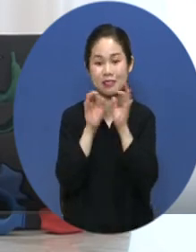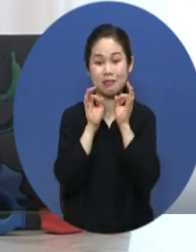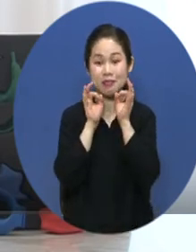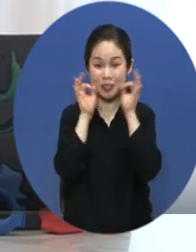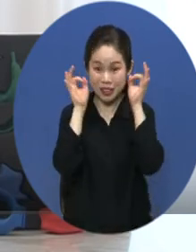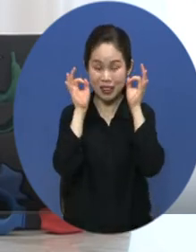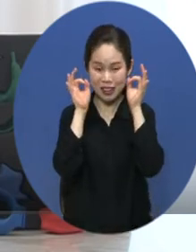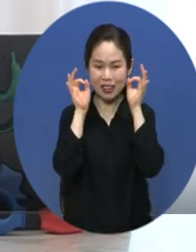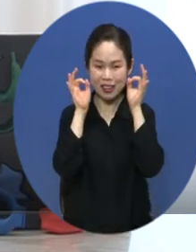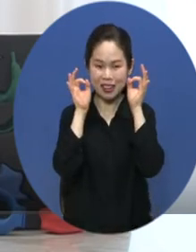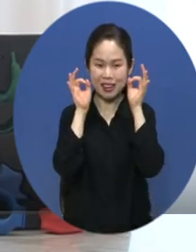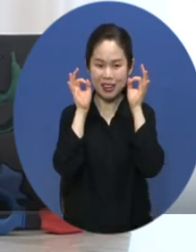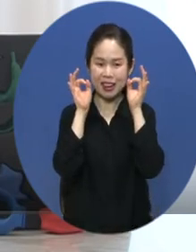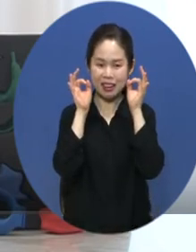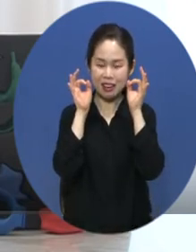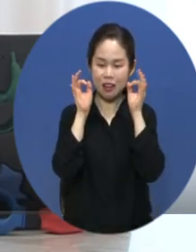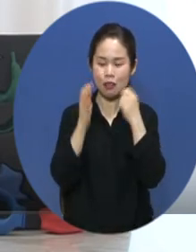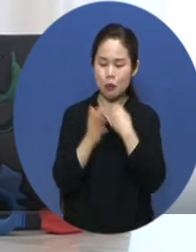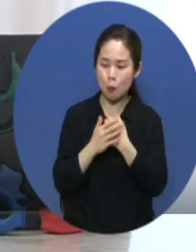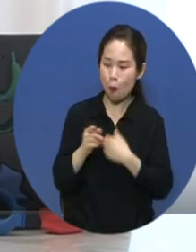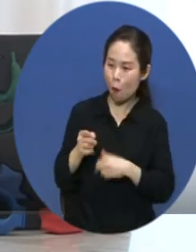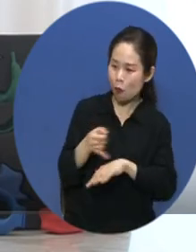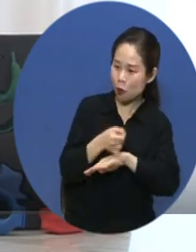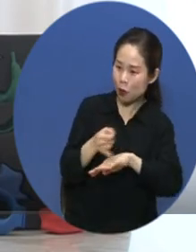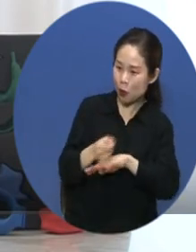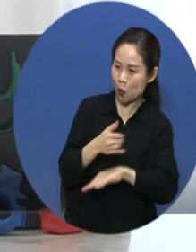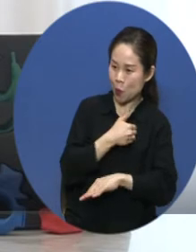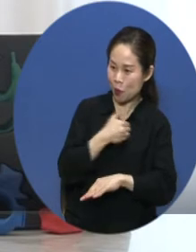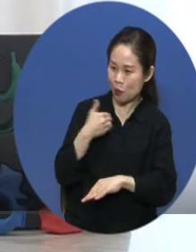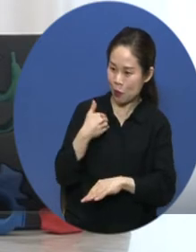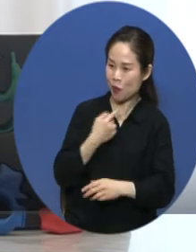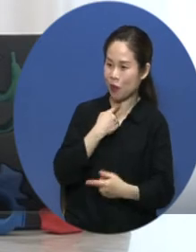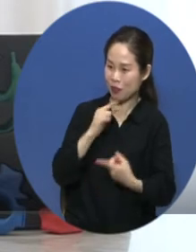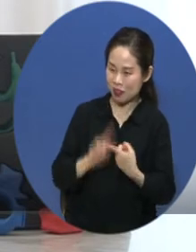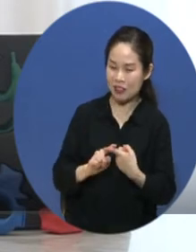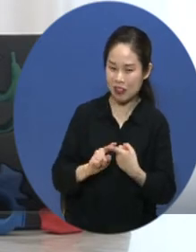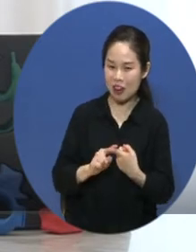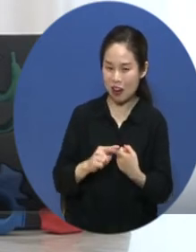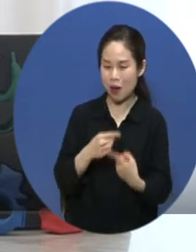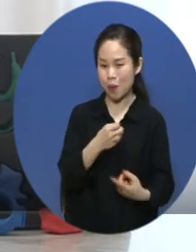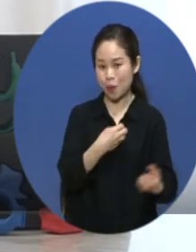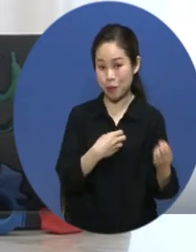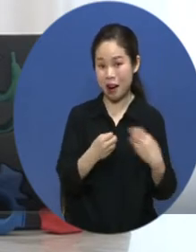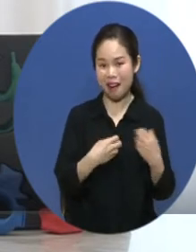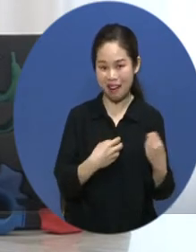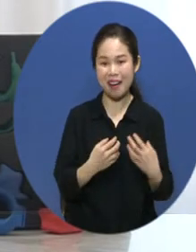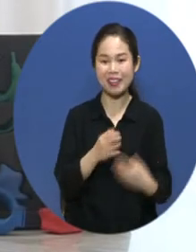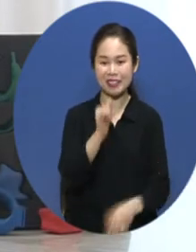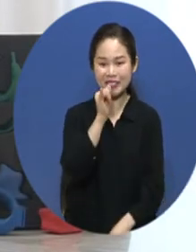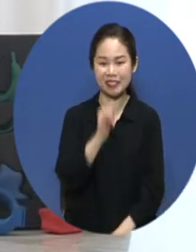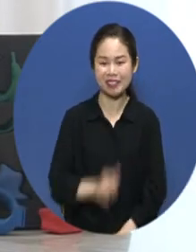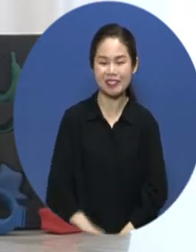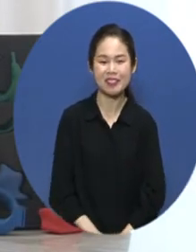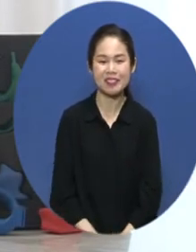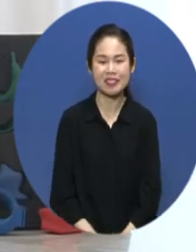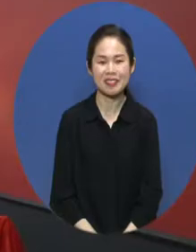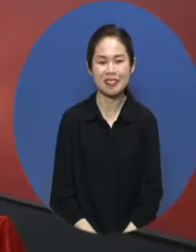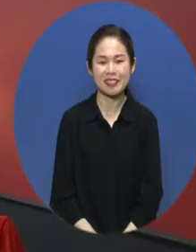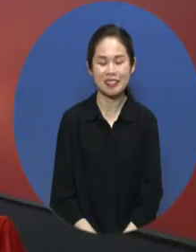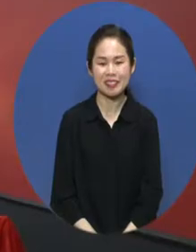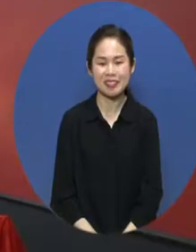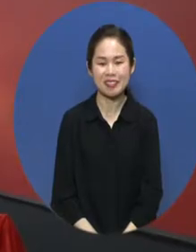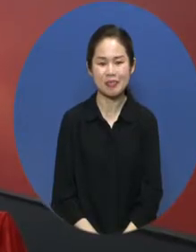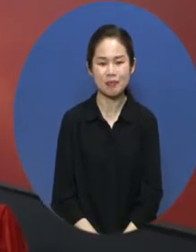때문에 그런 부분에 있어서 또 만족감을 이렇게 말씀해 주신 분들이 계십니다.